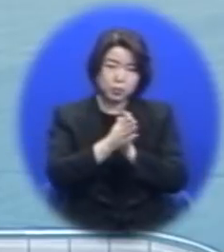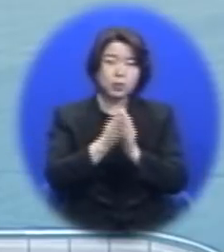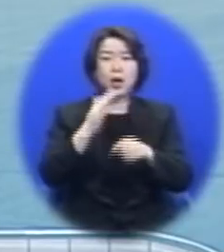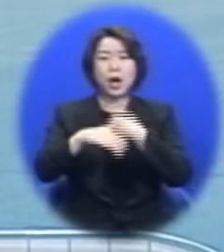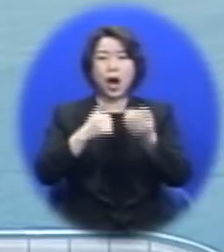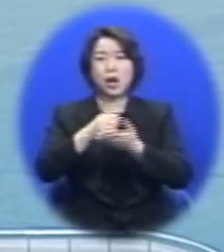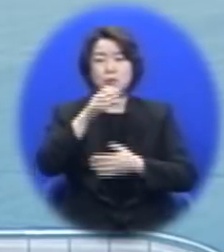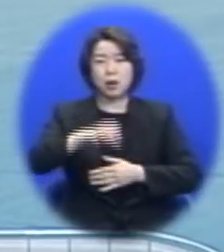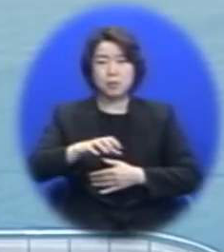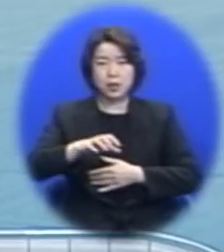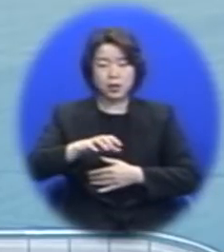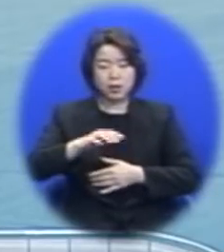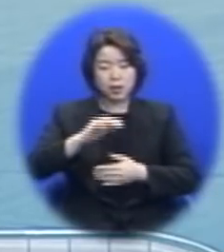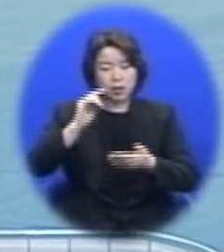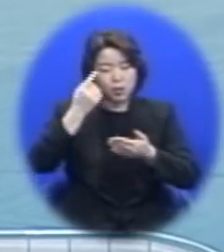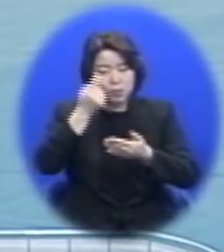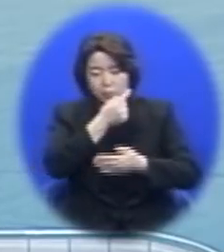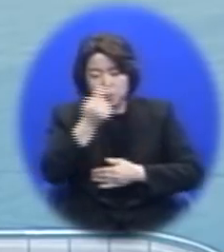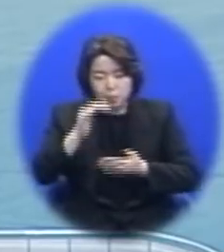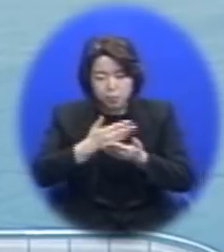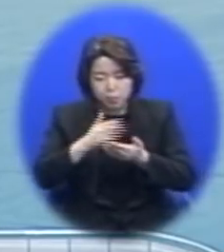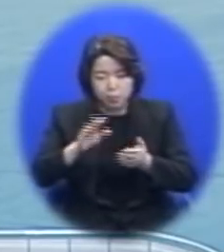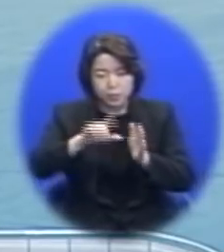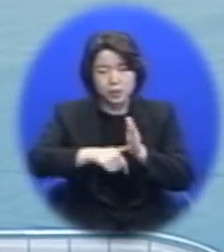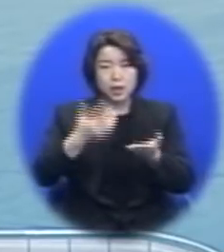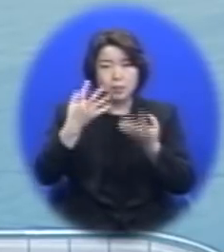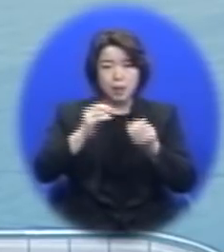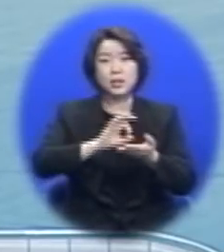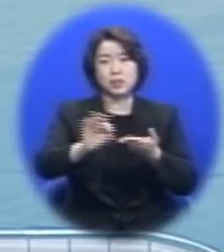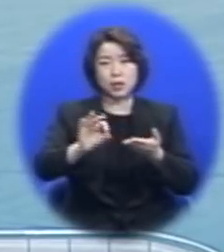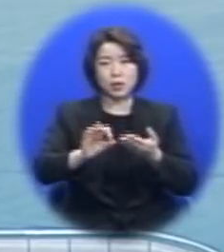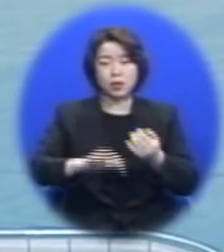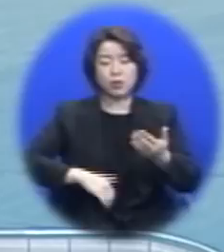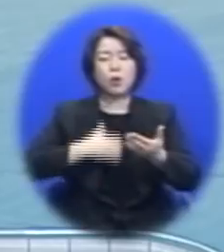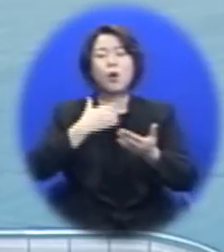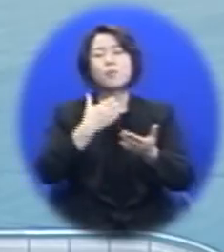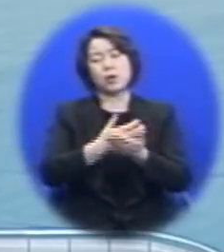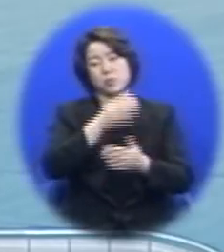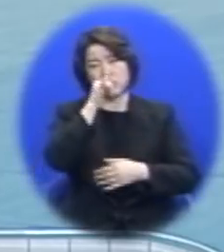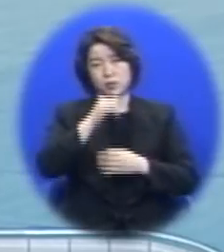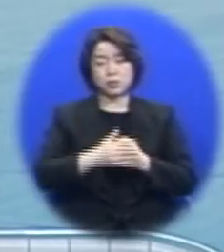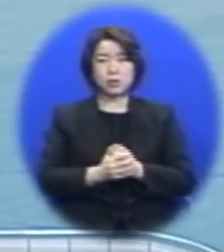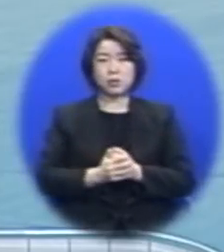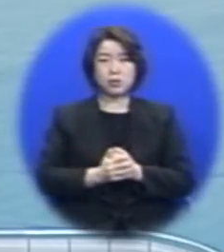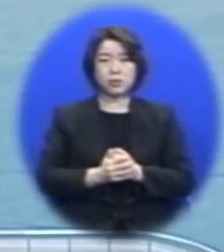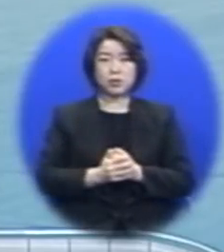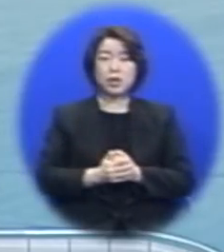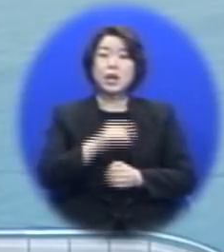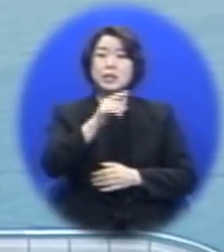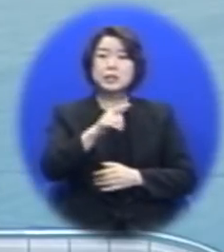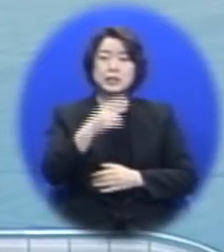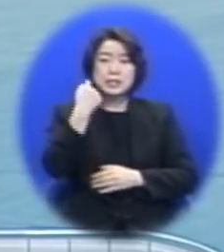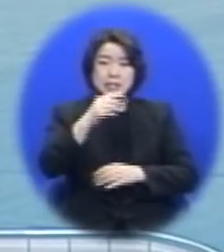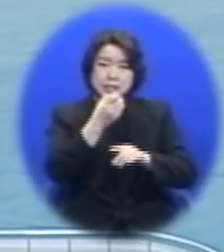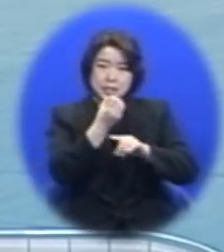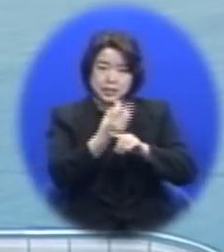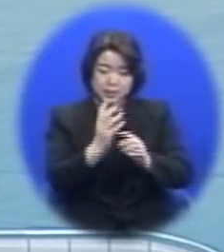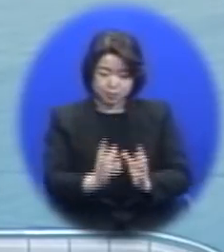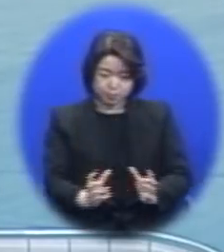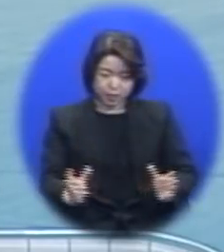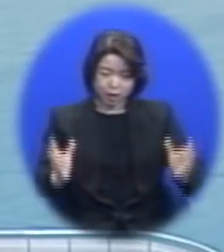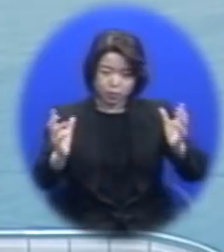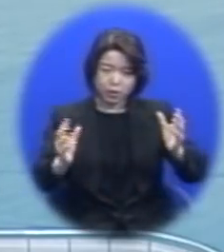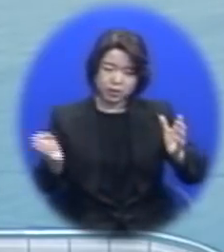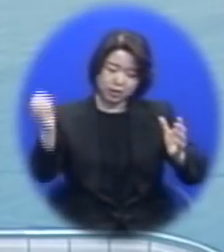시간을 많이 씁니다. 근데 너무 감격스러웠어요. 그 금향로에 다 담겨